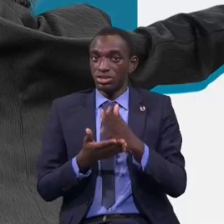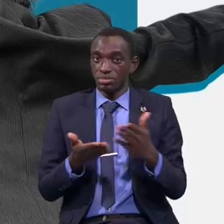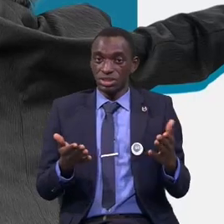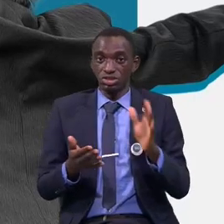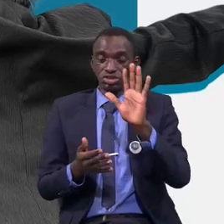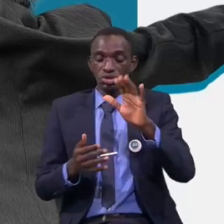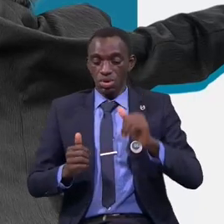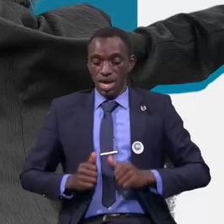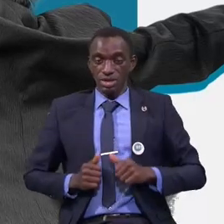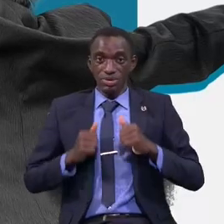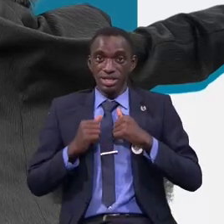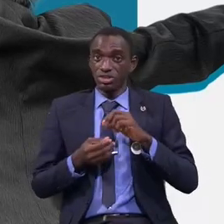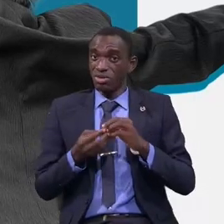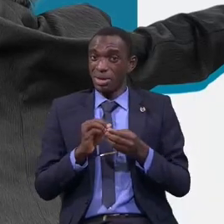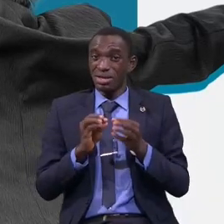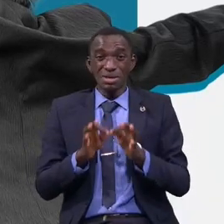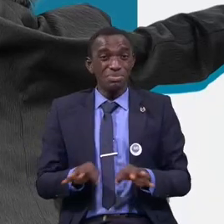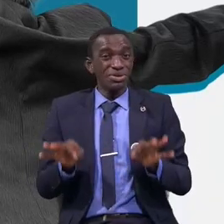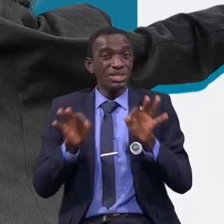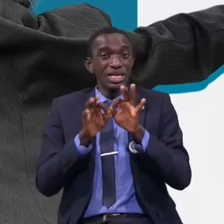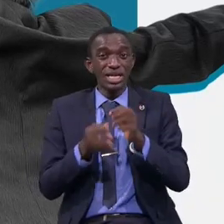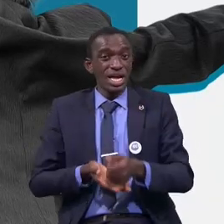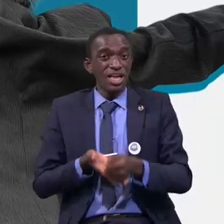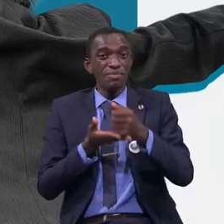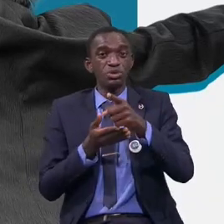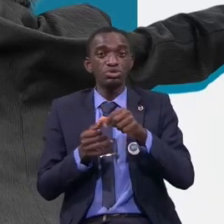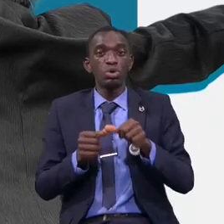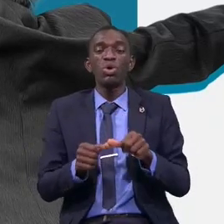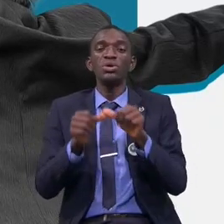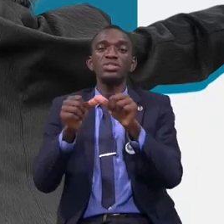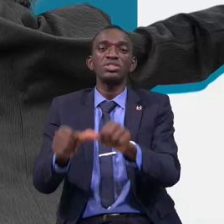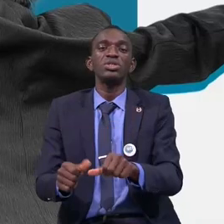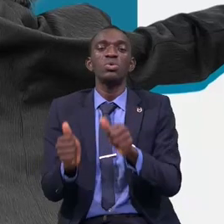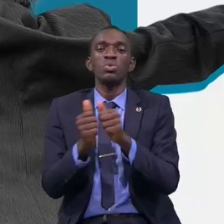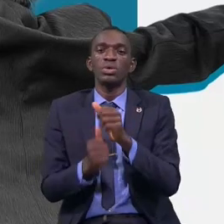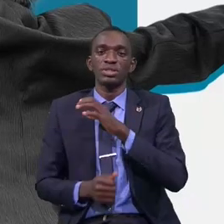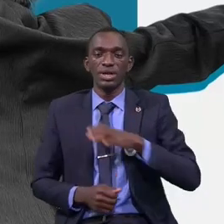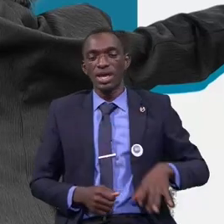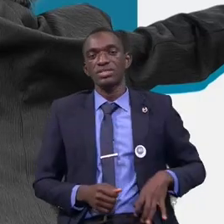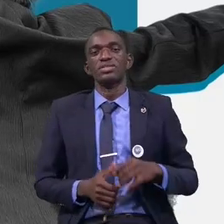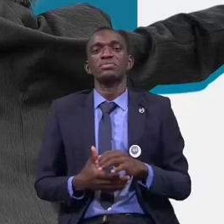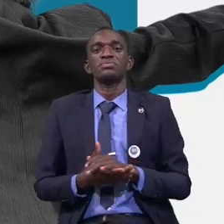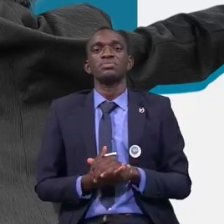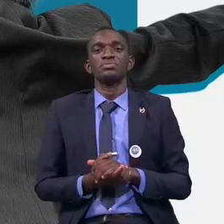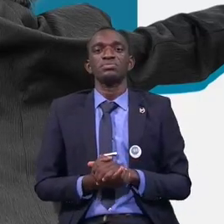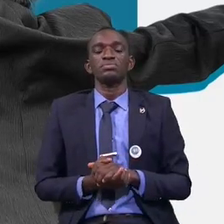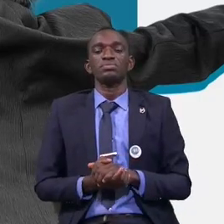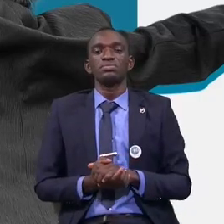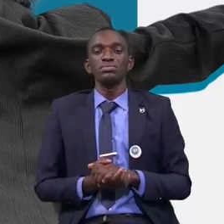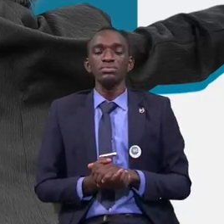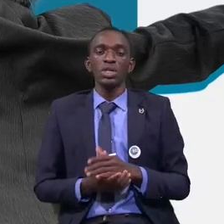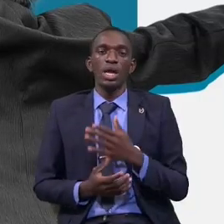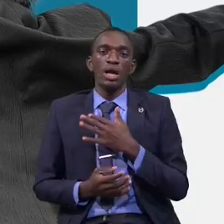Donc, chers conseillers, faisons-nous vite. Et les informations que nous prenons, c'est juste pour vous aider à continuer